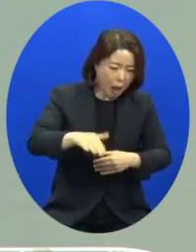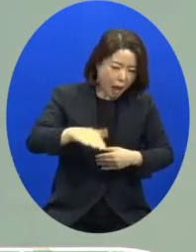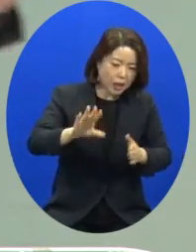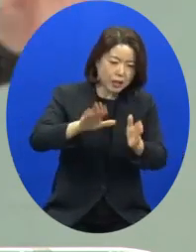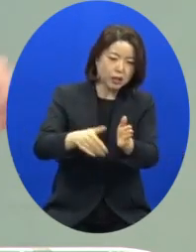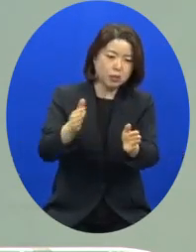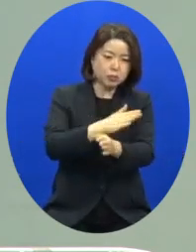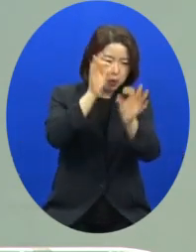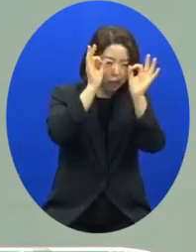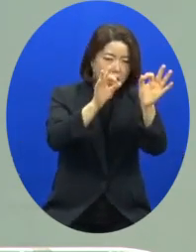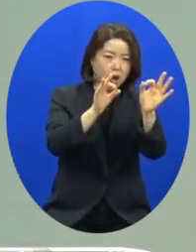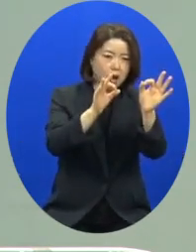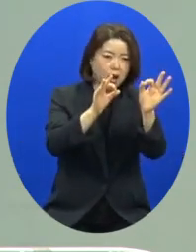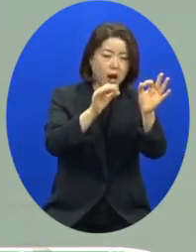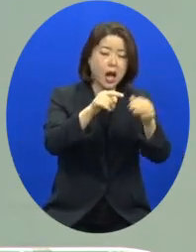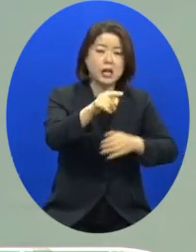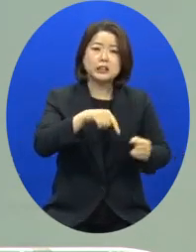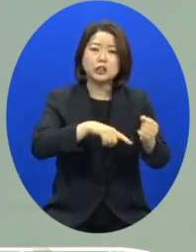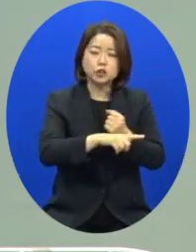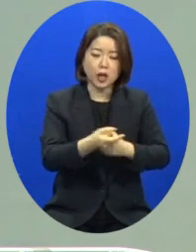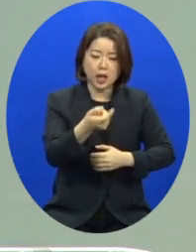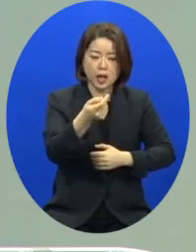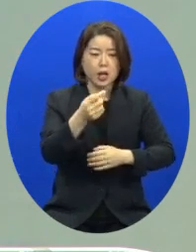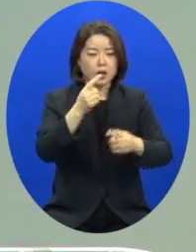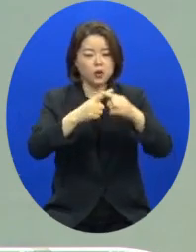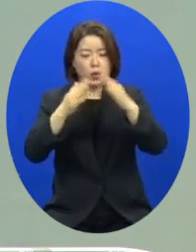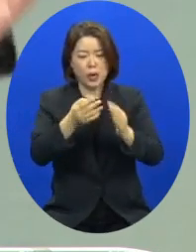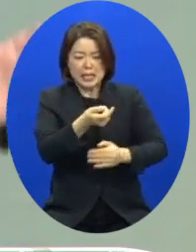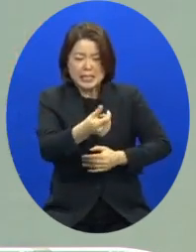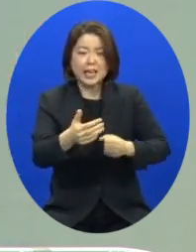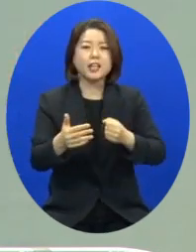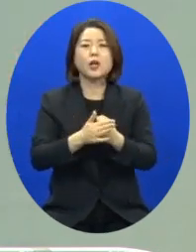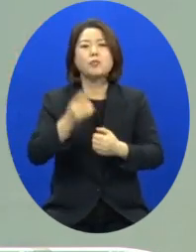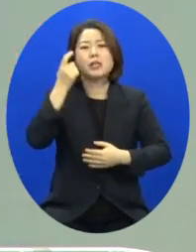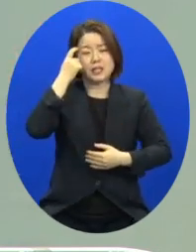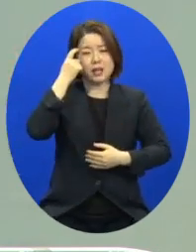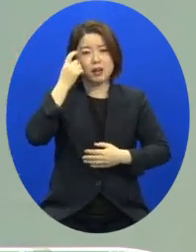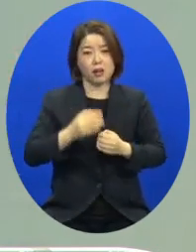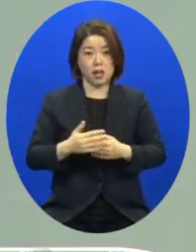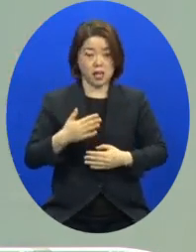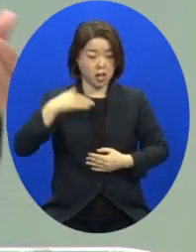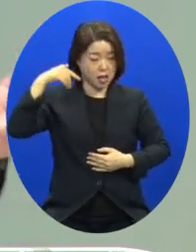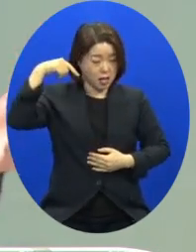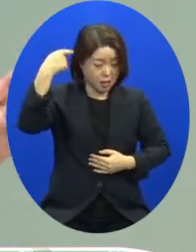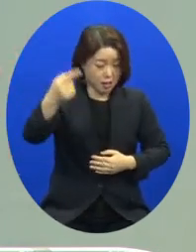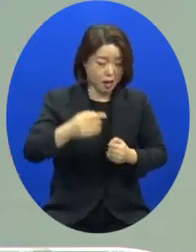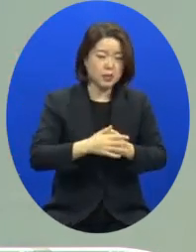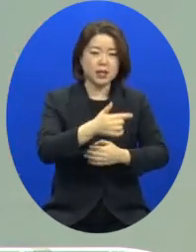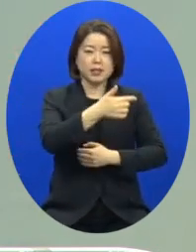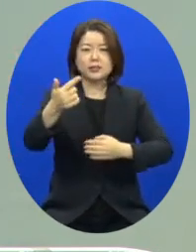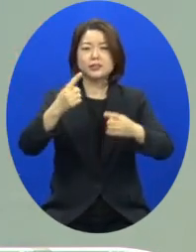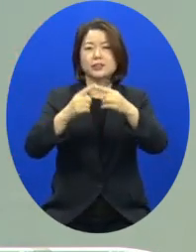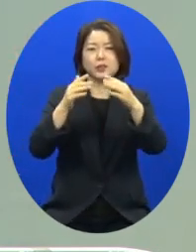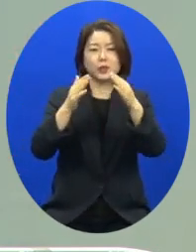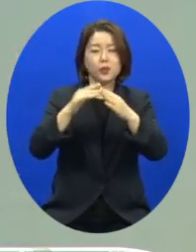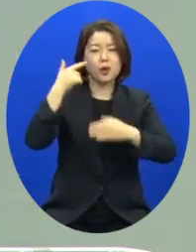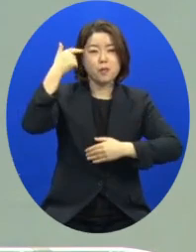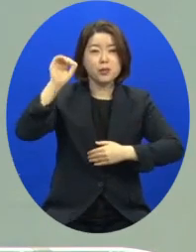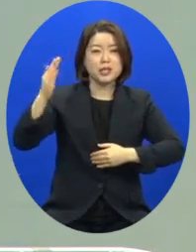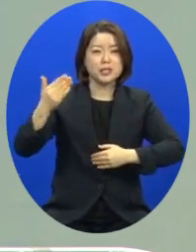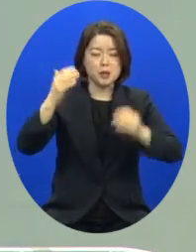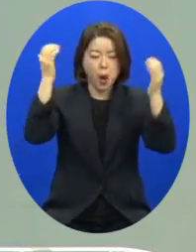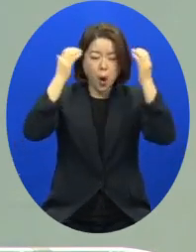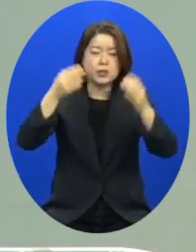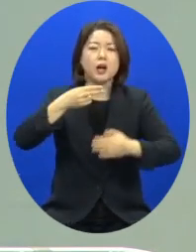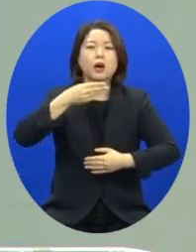그게 교회가 작아서 그런 줄 알았어요. 나도 좀 큰 교회 목사가 되면 이제 고생하지 않을까 그렇게 생각하고